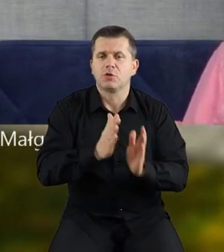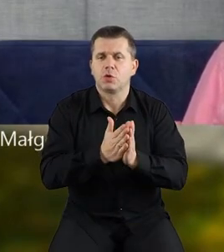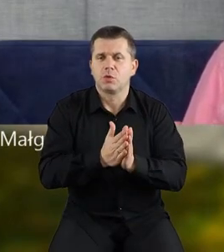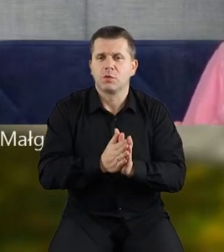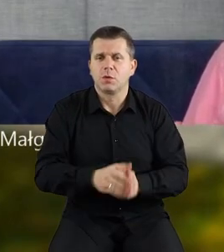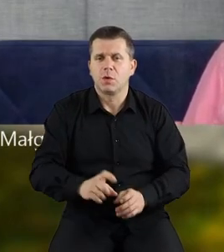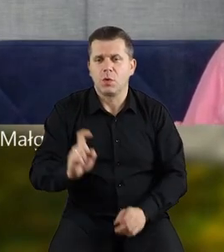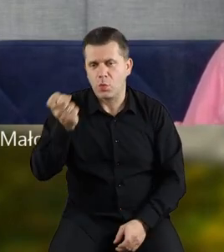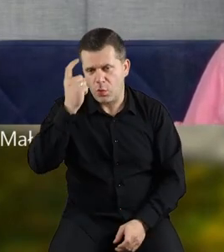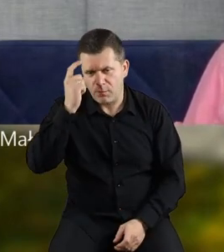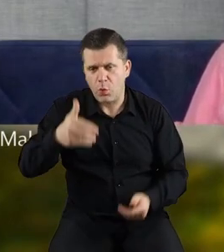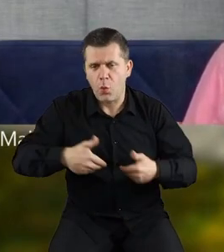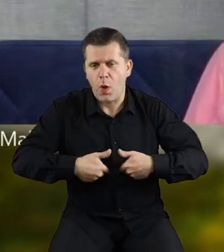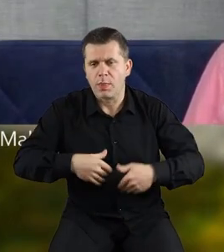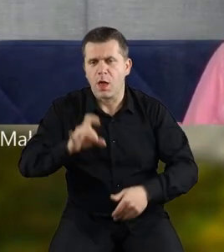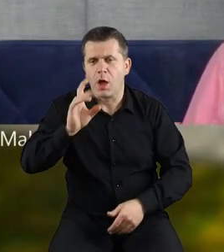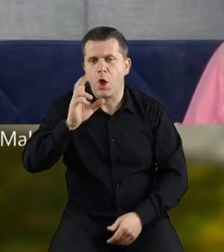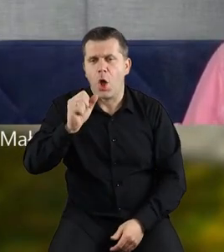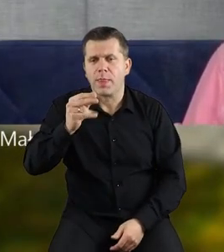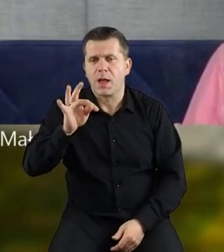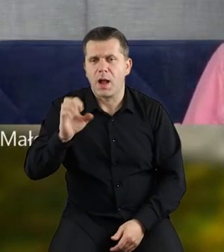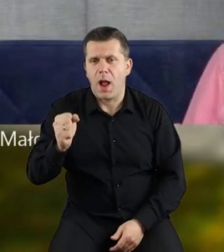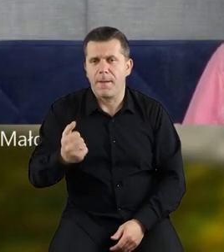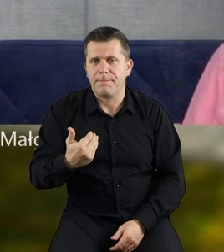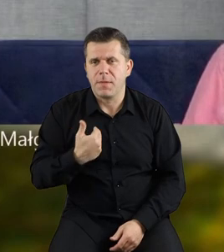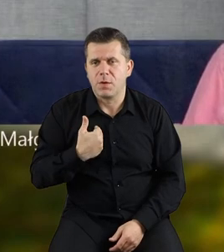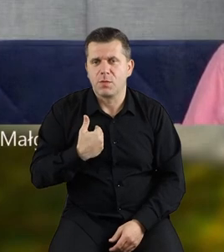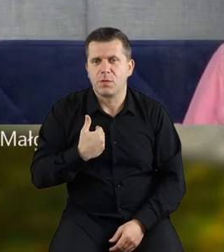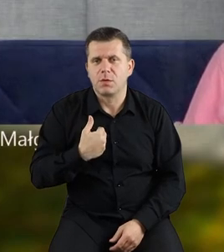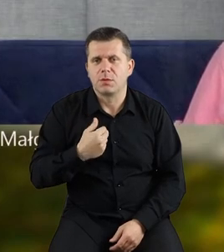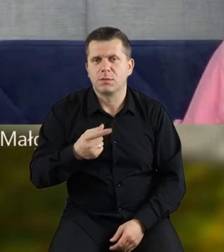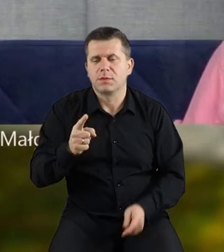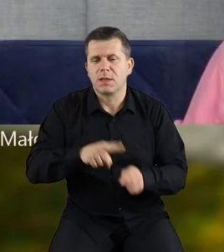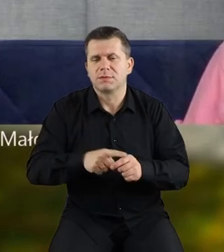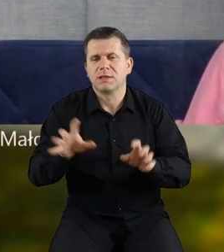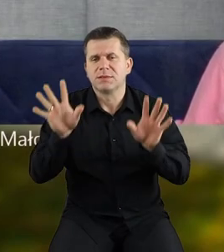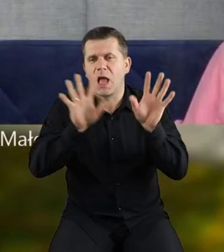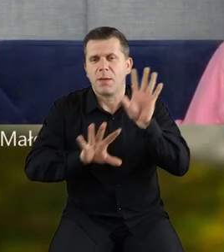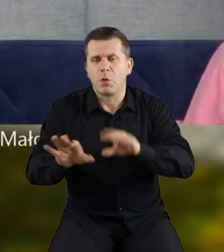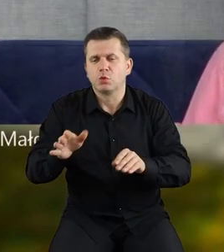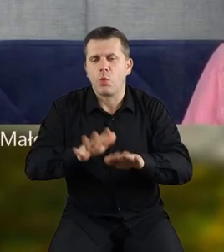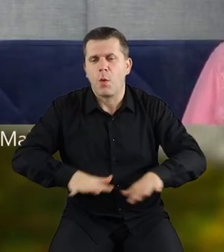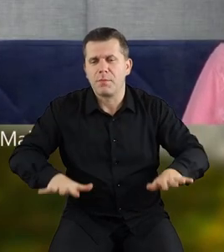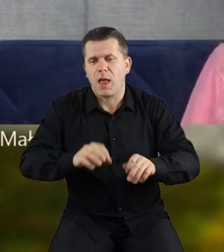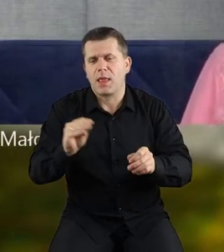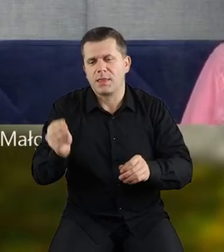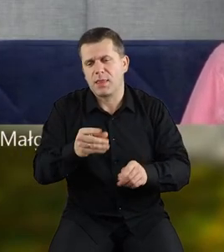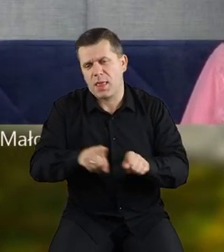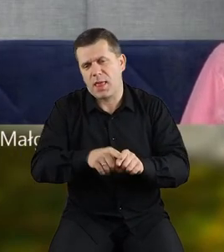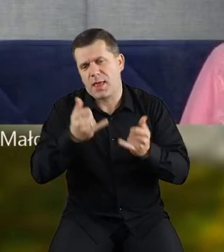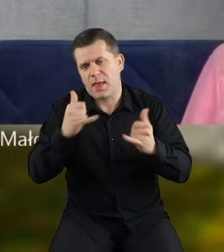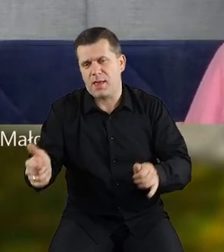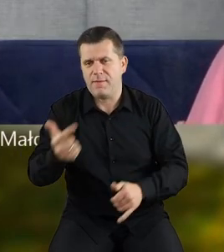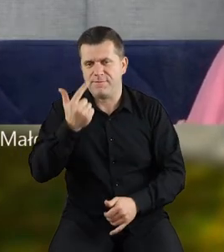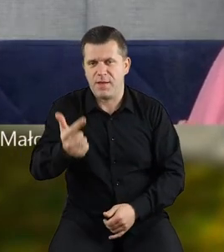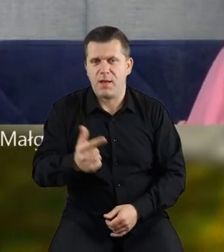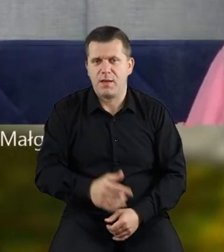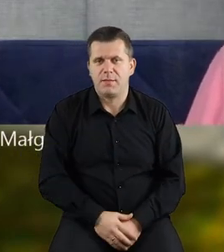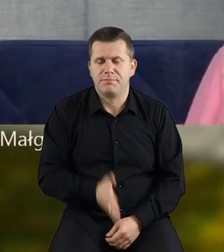będzie to pierwsza książka, czyli Głodna kotka, ostatnia, która się ukazała, Zachmurzenie umiarkowane i jakieś dwie po drodze,